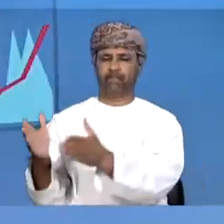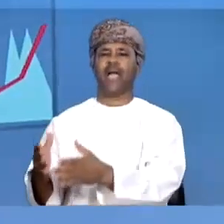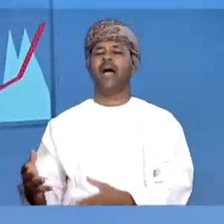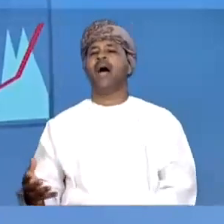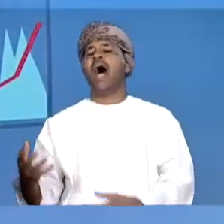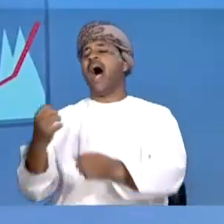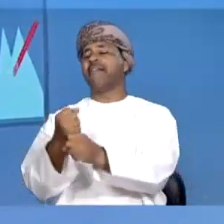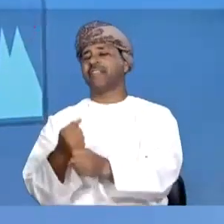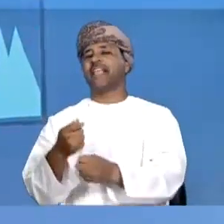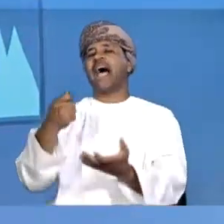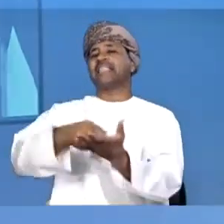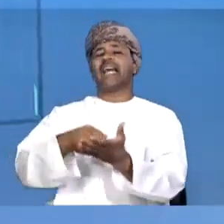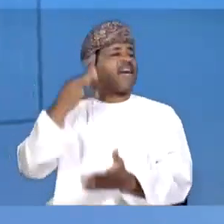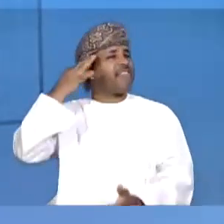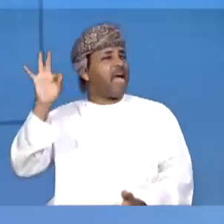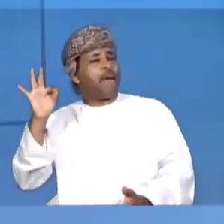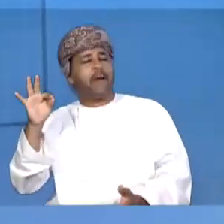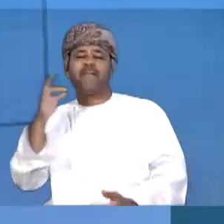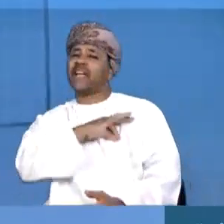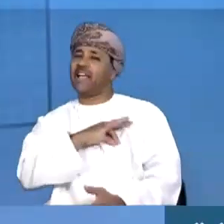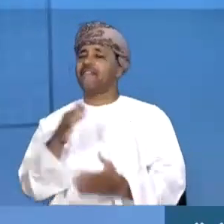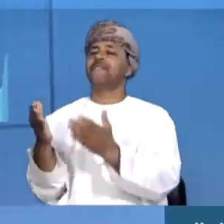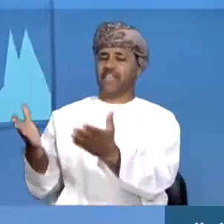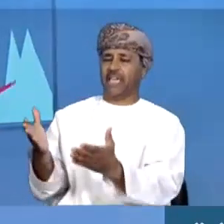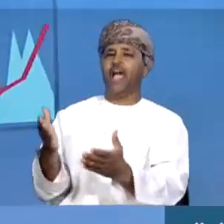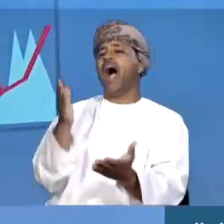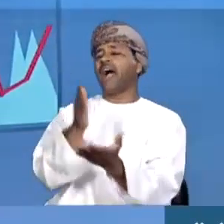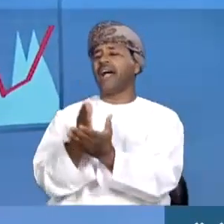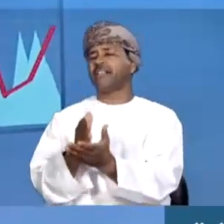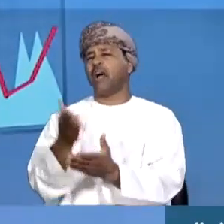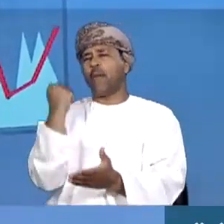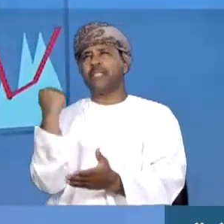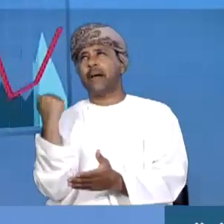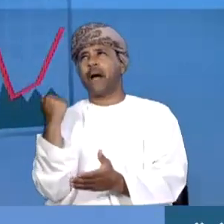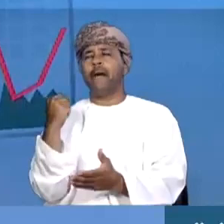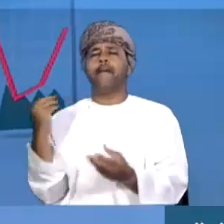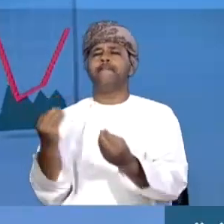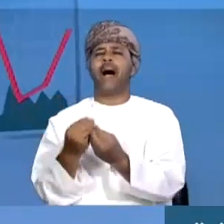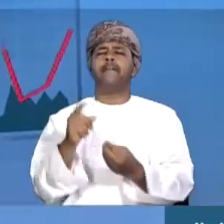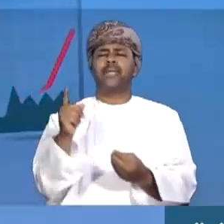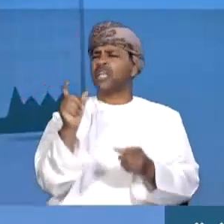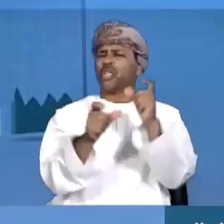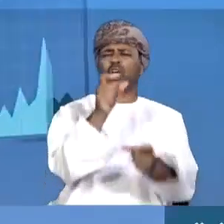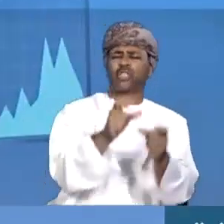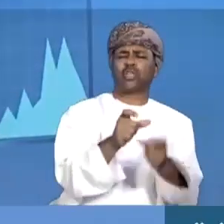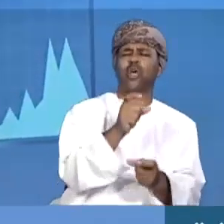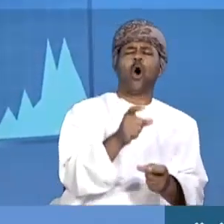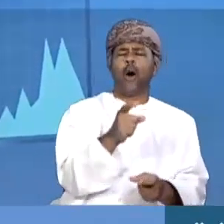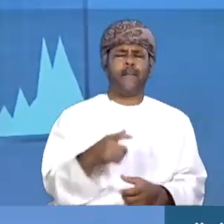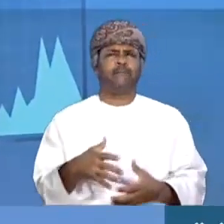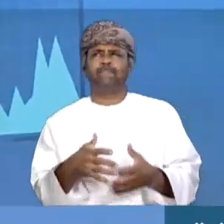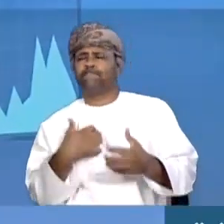حافظت أسعار الذهب على مكاسبها التي حققتها في جلستها السابقة، مع بقاء المستثمرين على